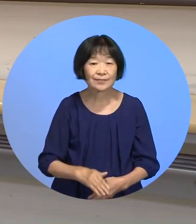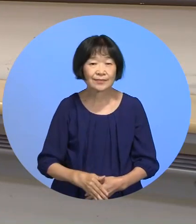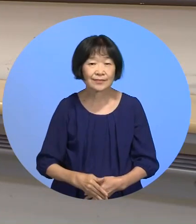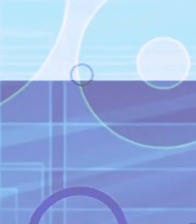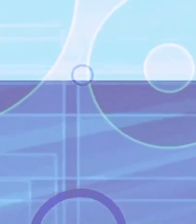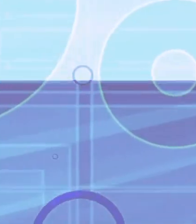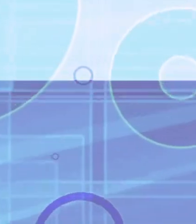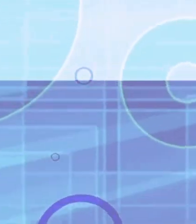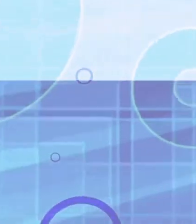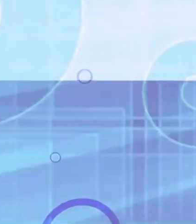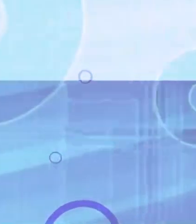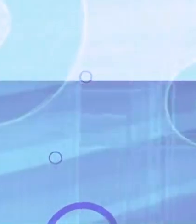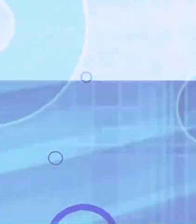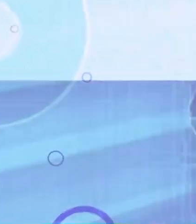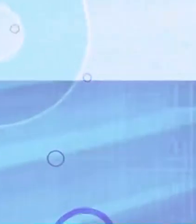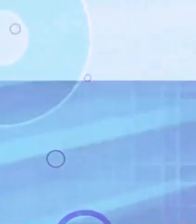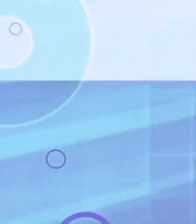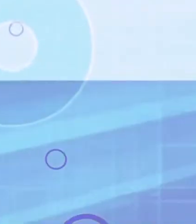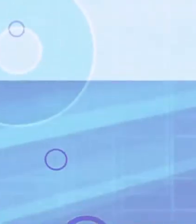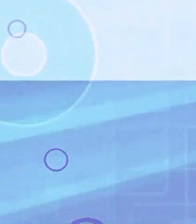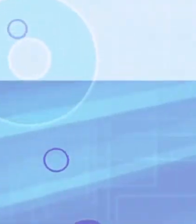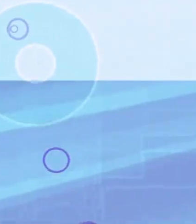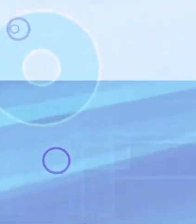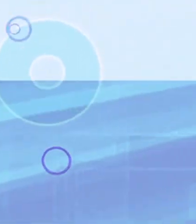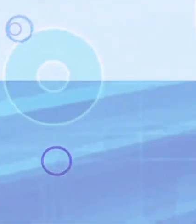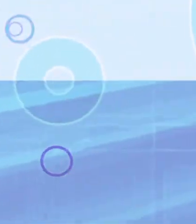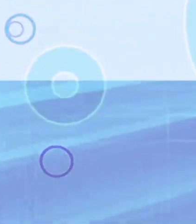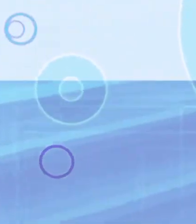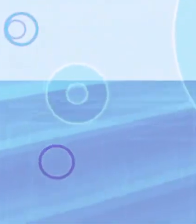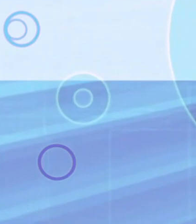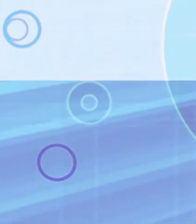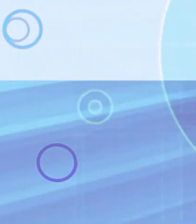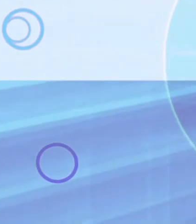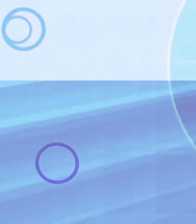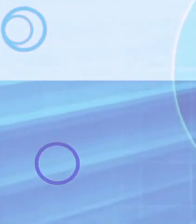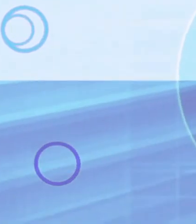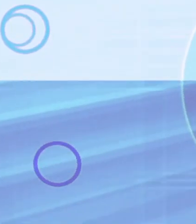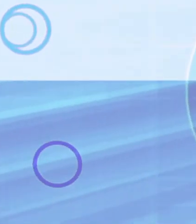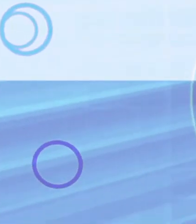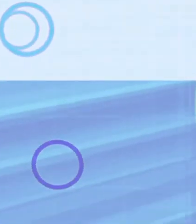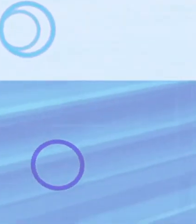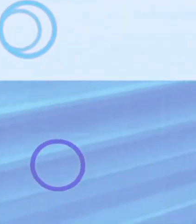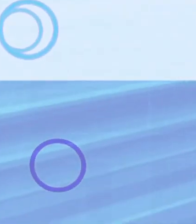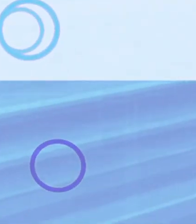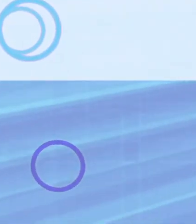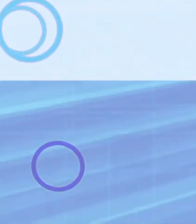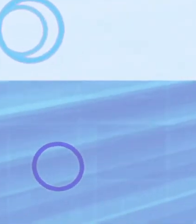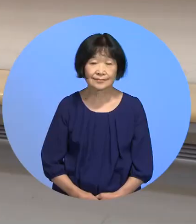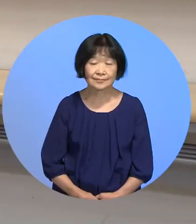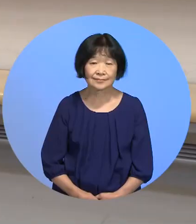。 無理なく身体活動を増やす方法はあるのでしょうか。